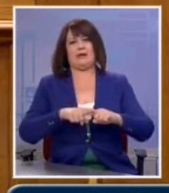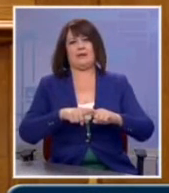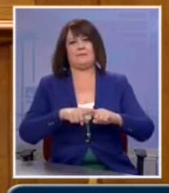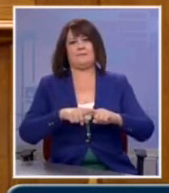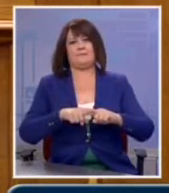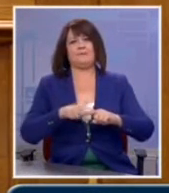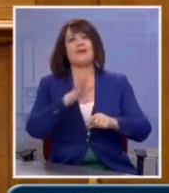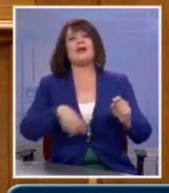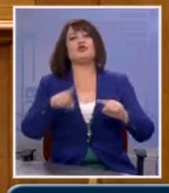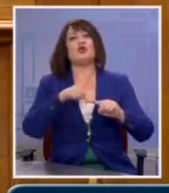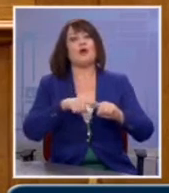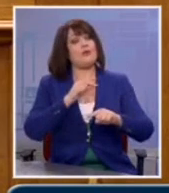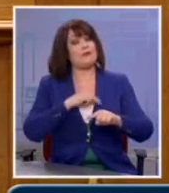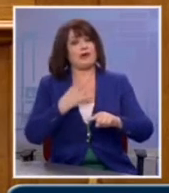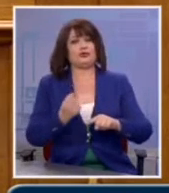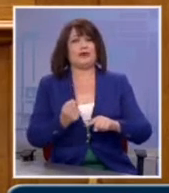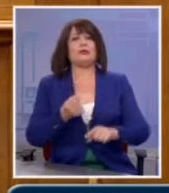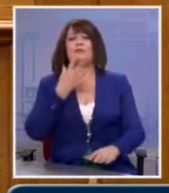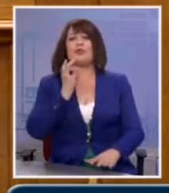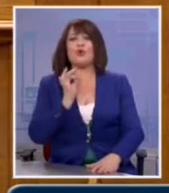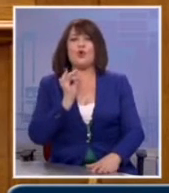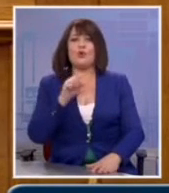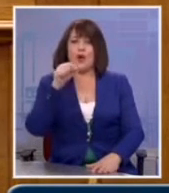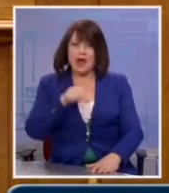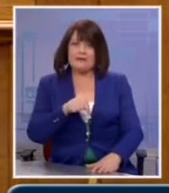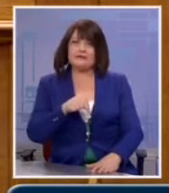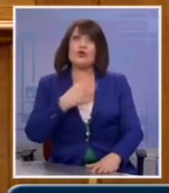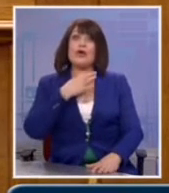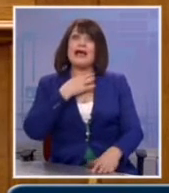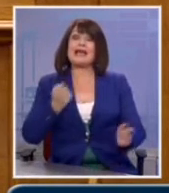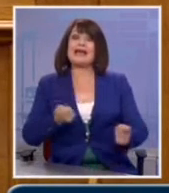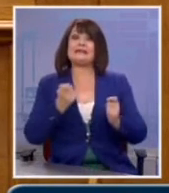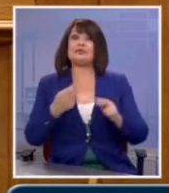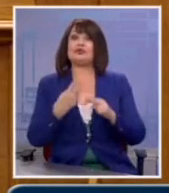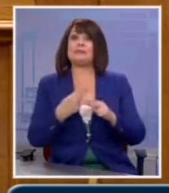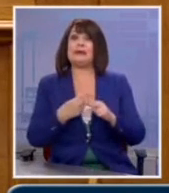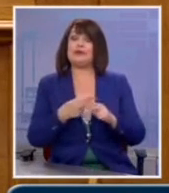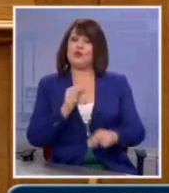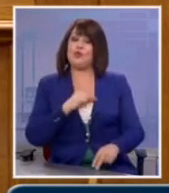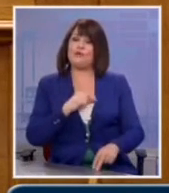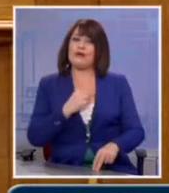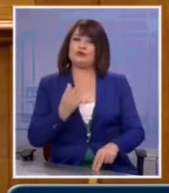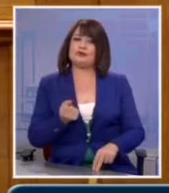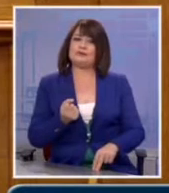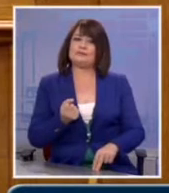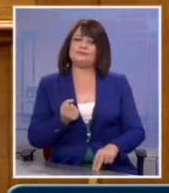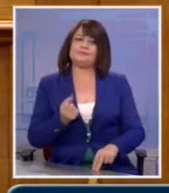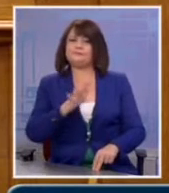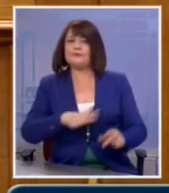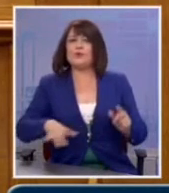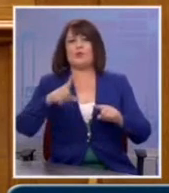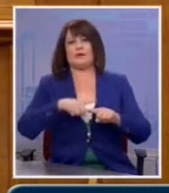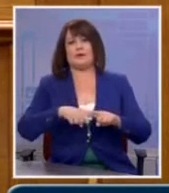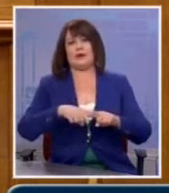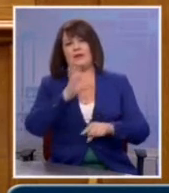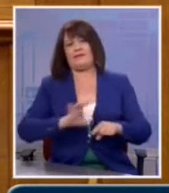τον ελληνικό λαό, διότι αυτό το έργο το θεωρούμε χρήσιμο και επωφελές για όλη την περιοχή μας και